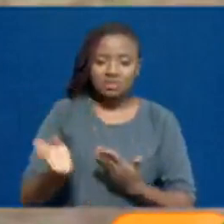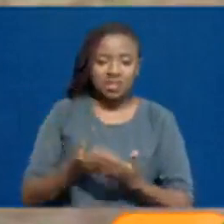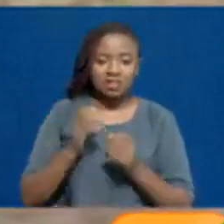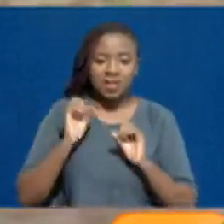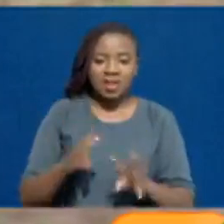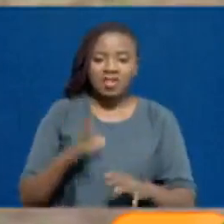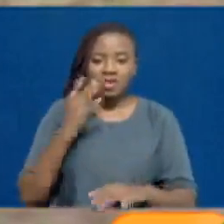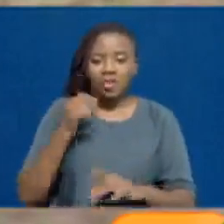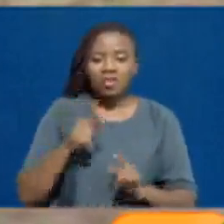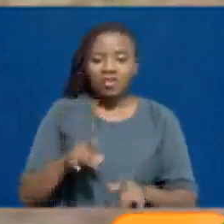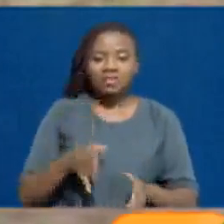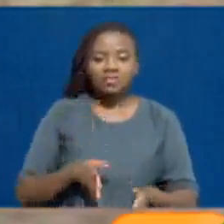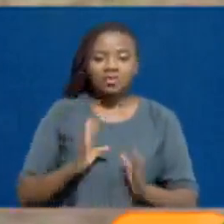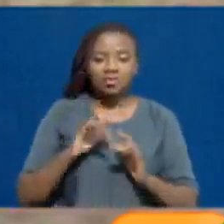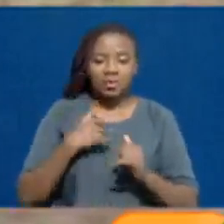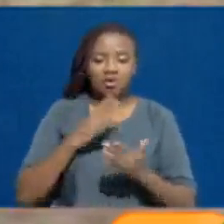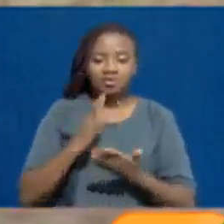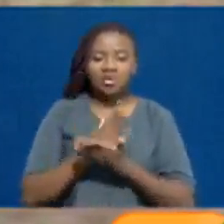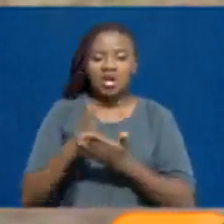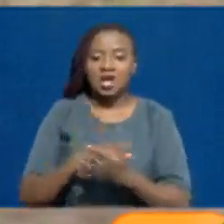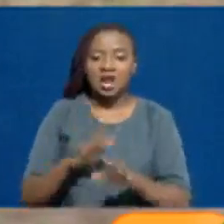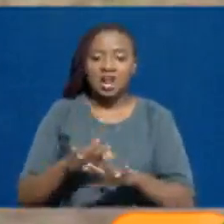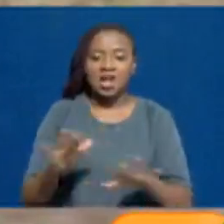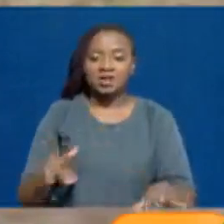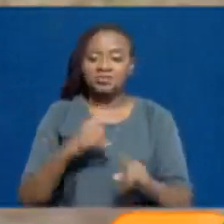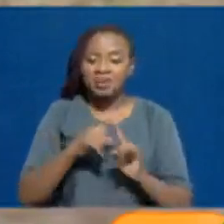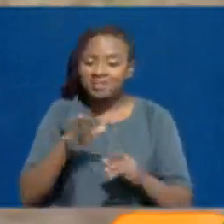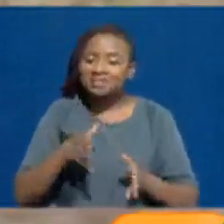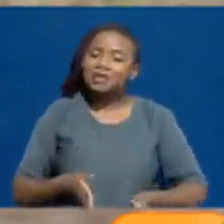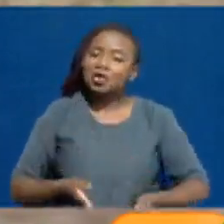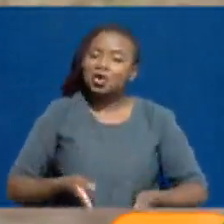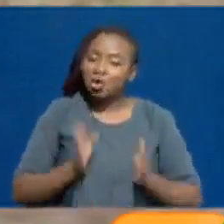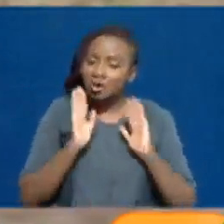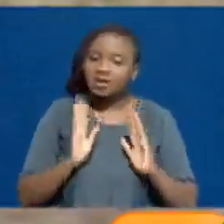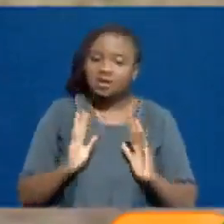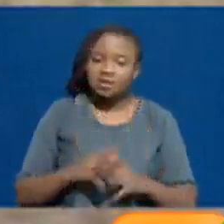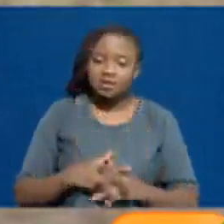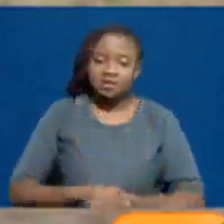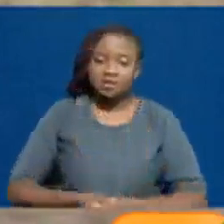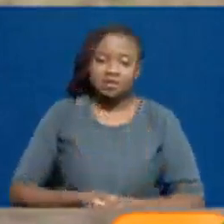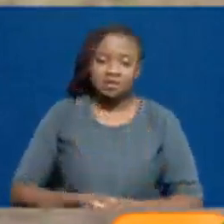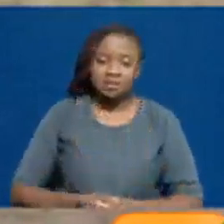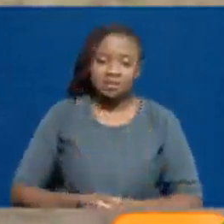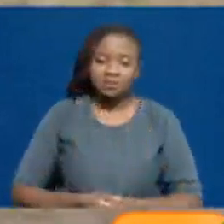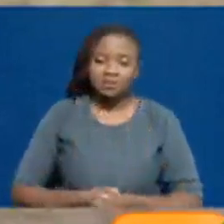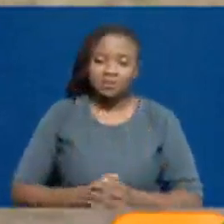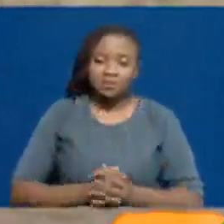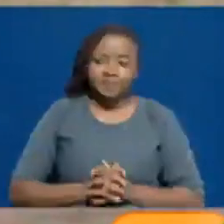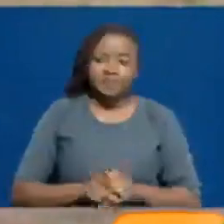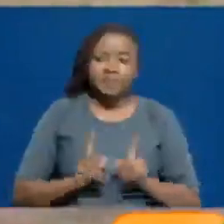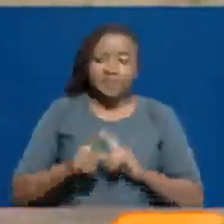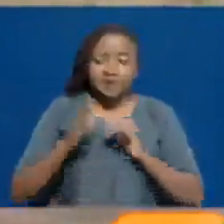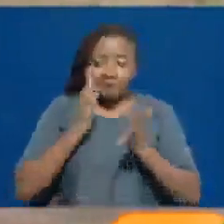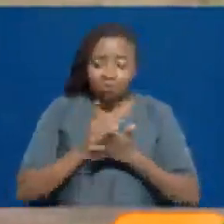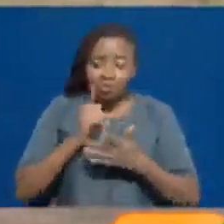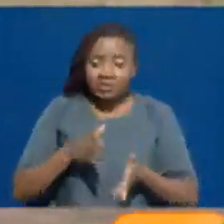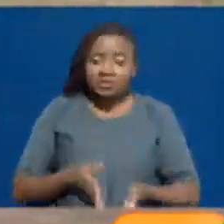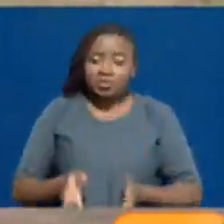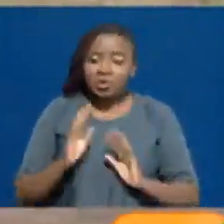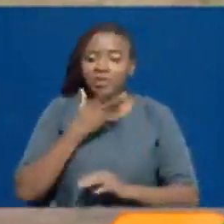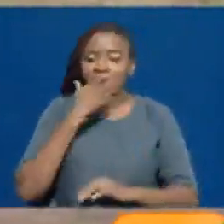barabara ya security inakatwa, barabara ya kukawa mashamba, watu wakiwa nataka tu kujigawia mashamba. Lakini kama ni barabara ya security, kungekuja